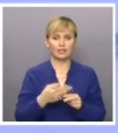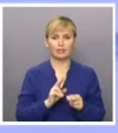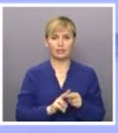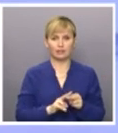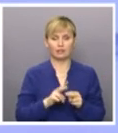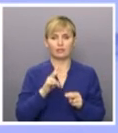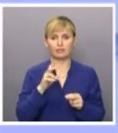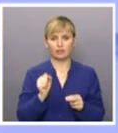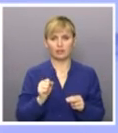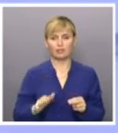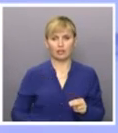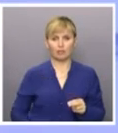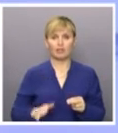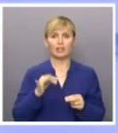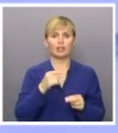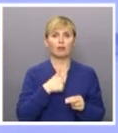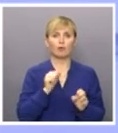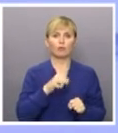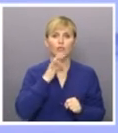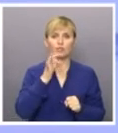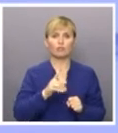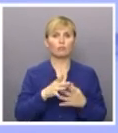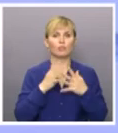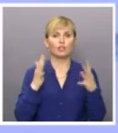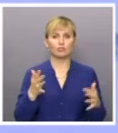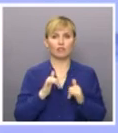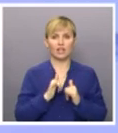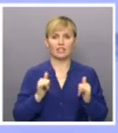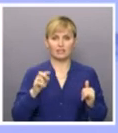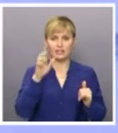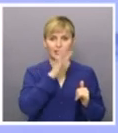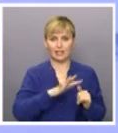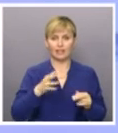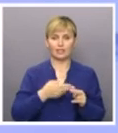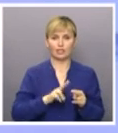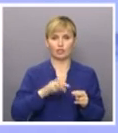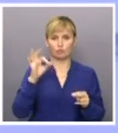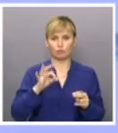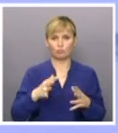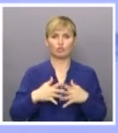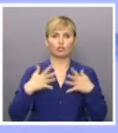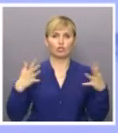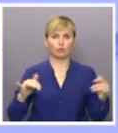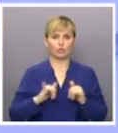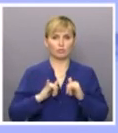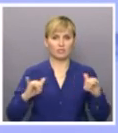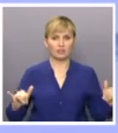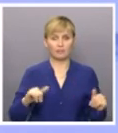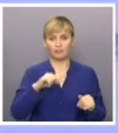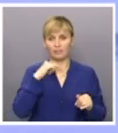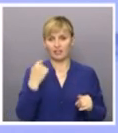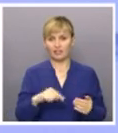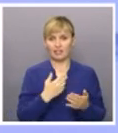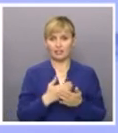корма. Могу сказать, что в большинстве развитых стран эти субсидии широко распространены. В России,